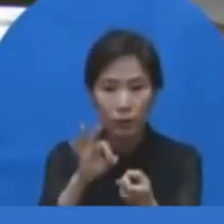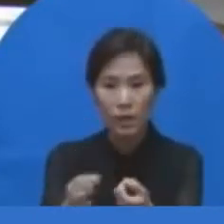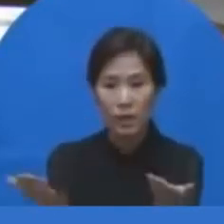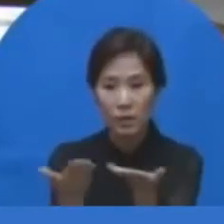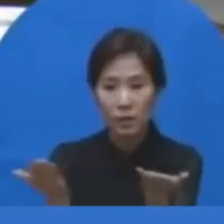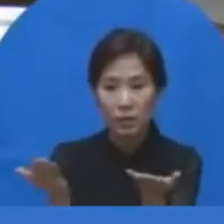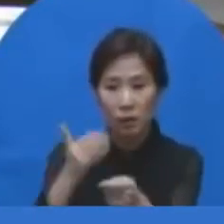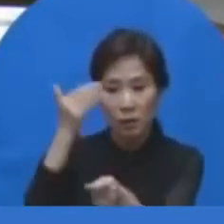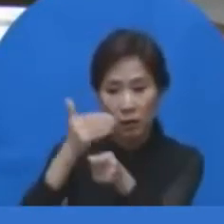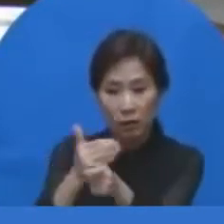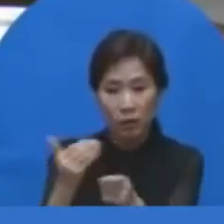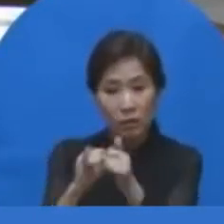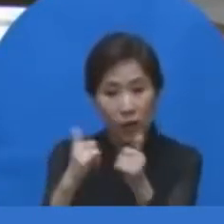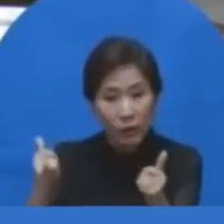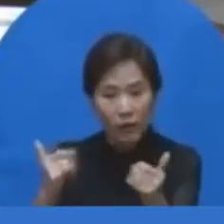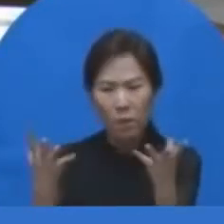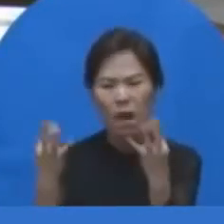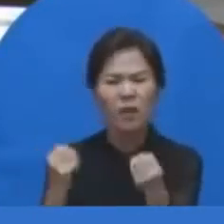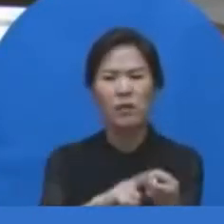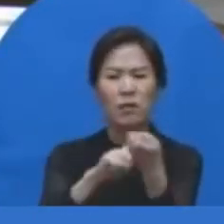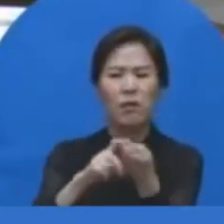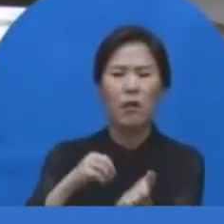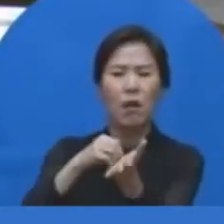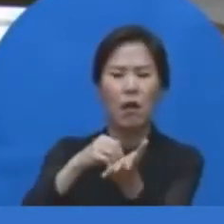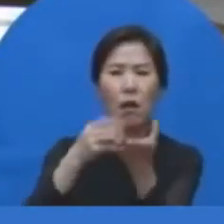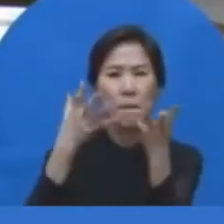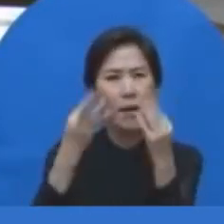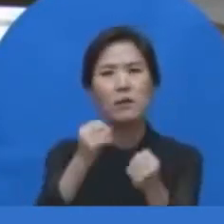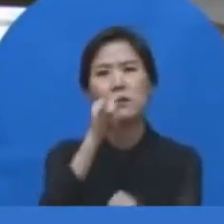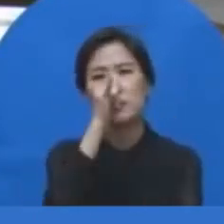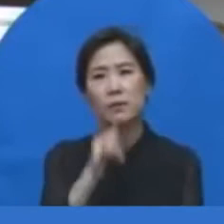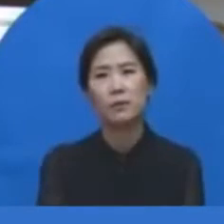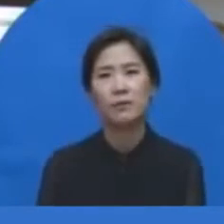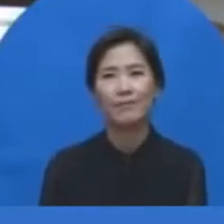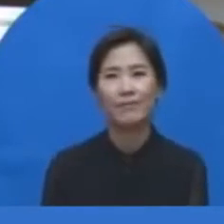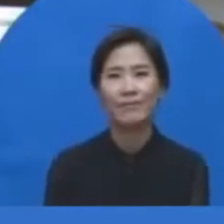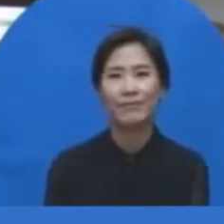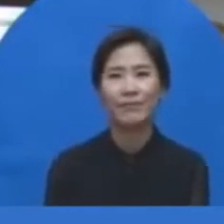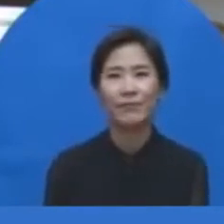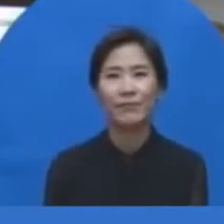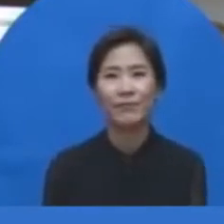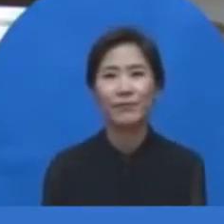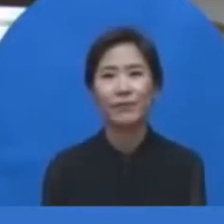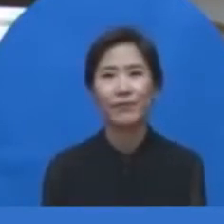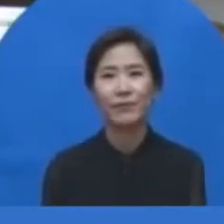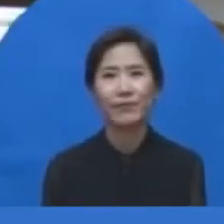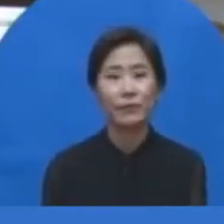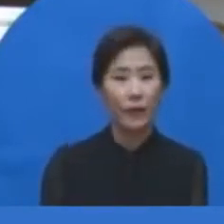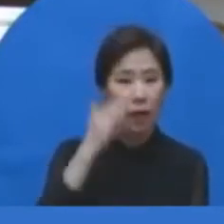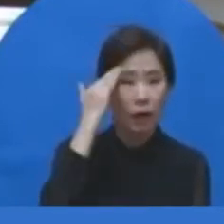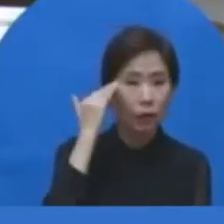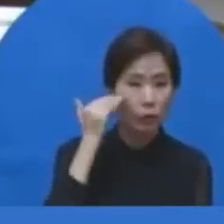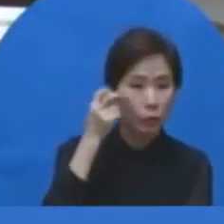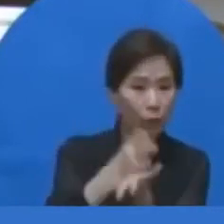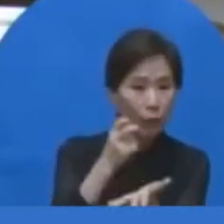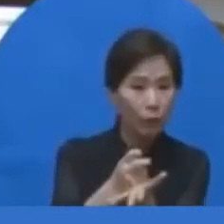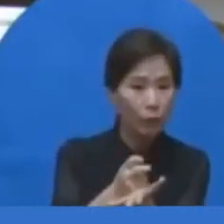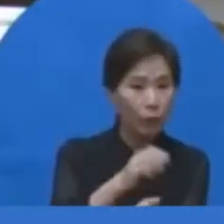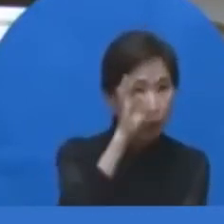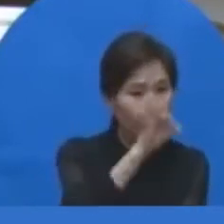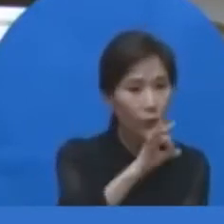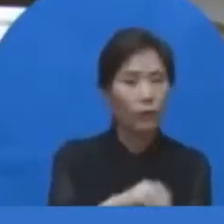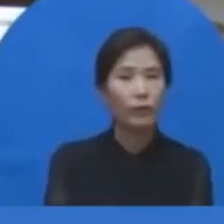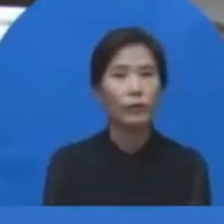많이 가입한 노동조합들이 꽤나 있다라고 하는 것을 말씀드리겠습니다. 그리고 우리 입법이 좀 대단한 게 뭐냐면